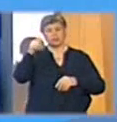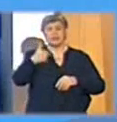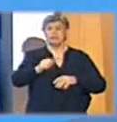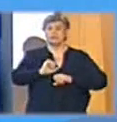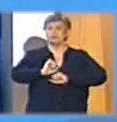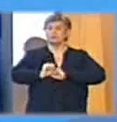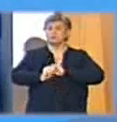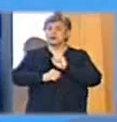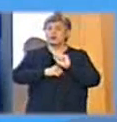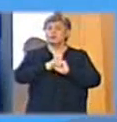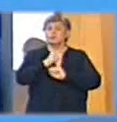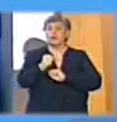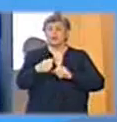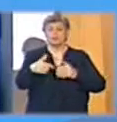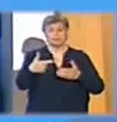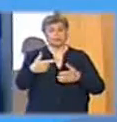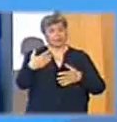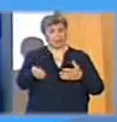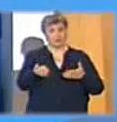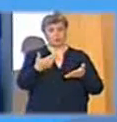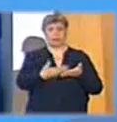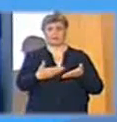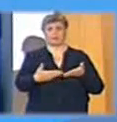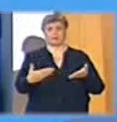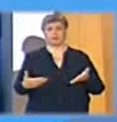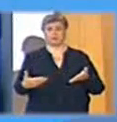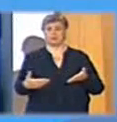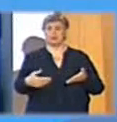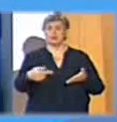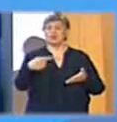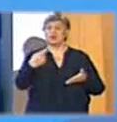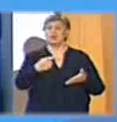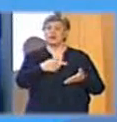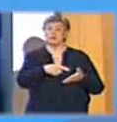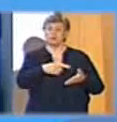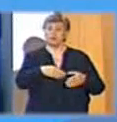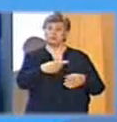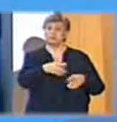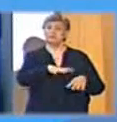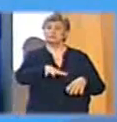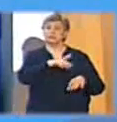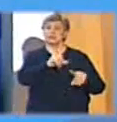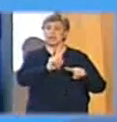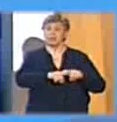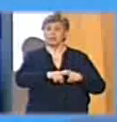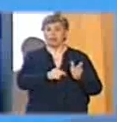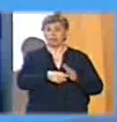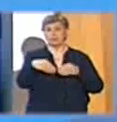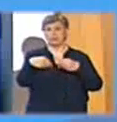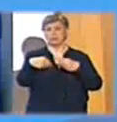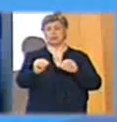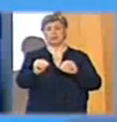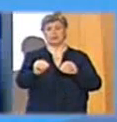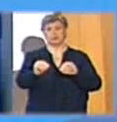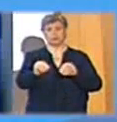να πάνω σε αυτό το δεδομένο με δέσμευση της ιδιωτικοποίησης του ελληνικού σε αυτά που είχαν ήδη συμφωνηθεί